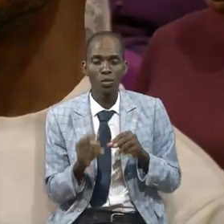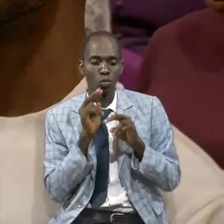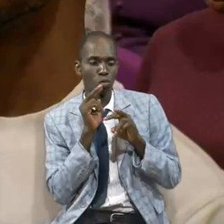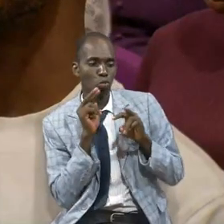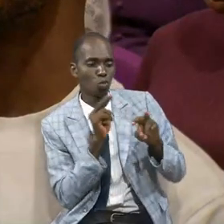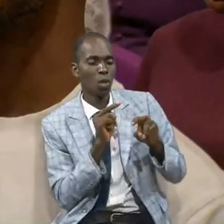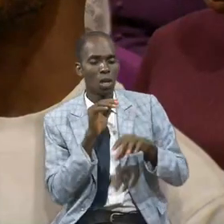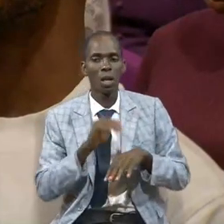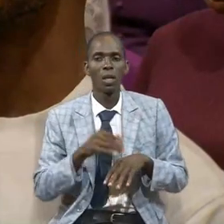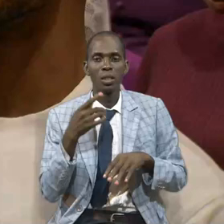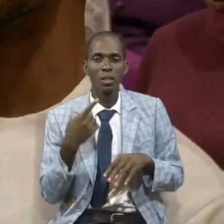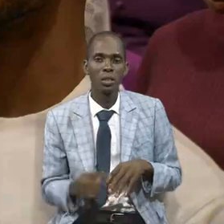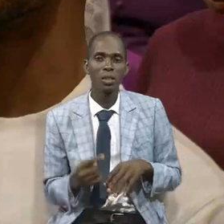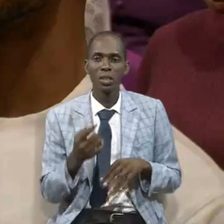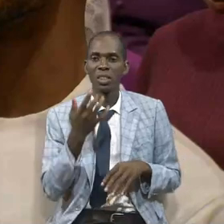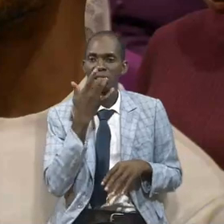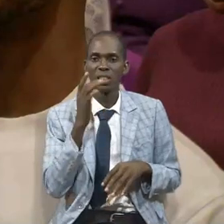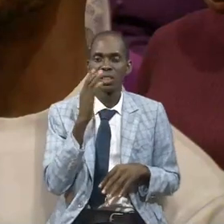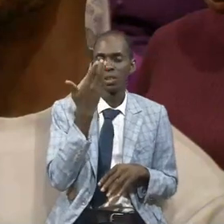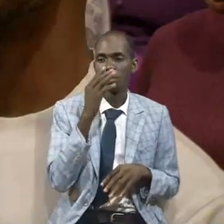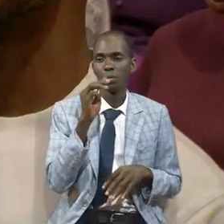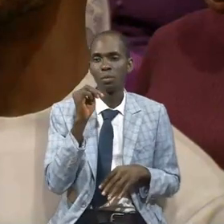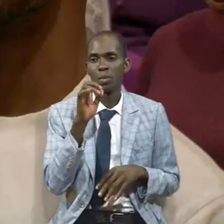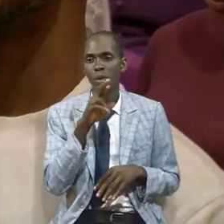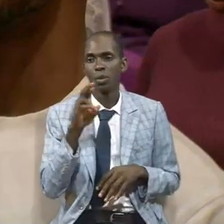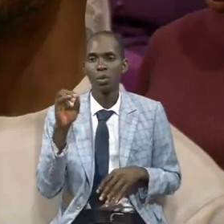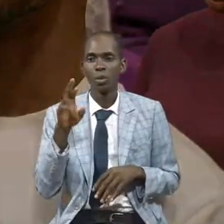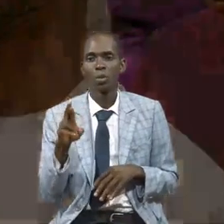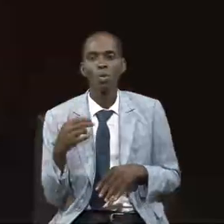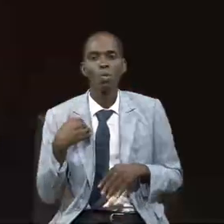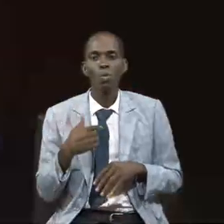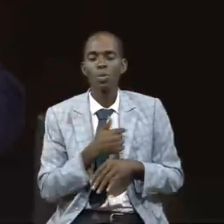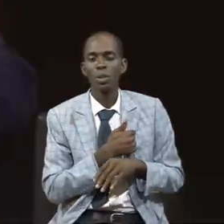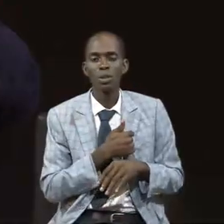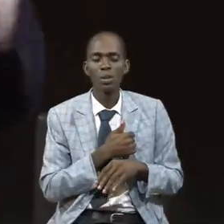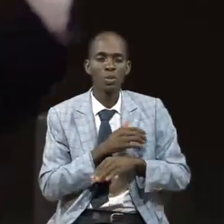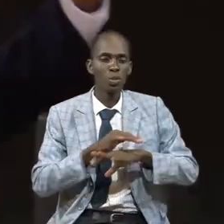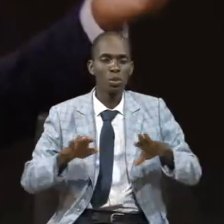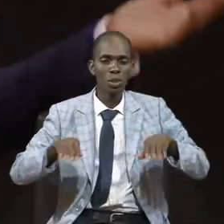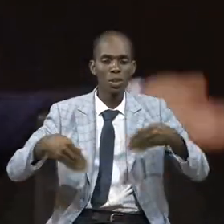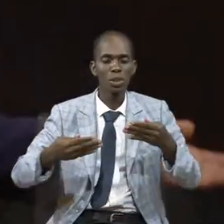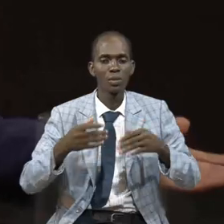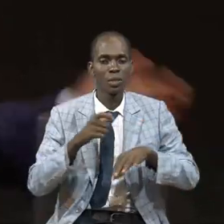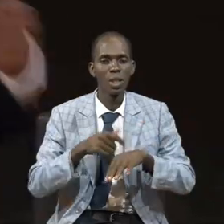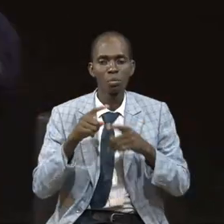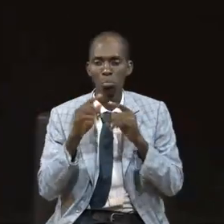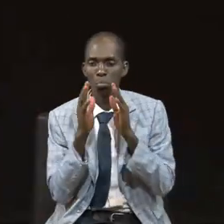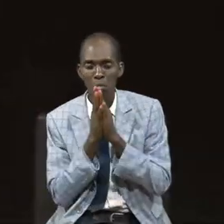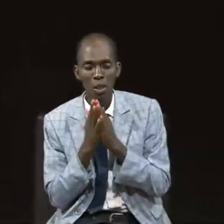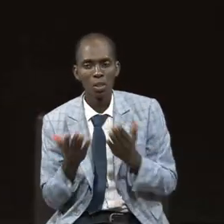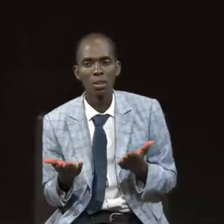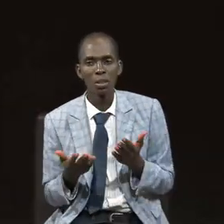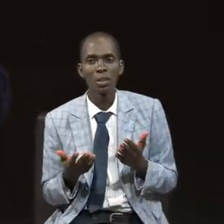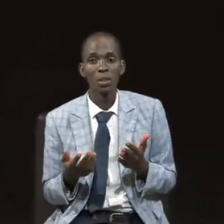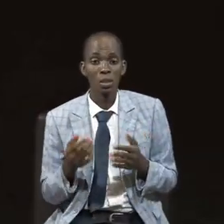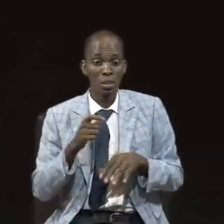après avoir vu le miroir, au temps de la prière, et on ne donne pas le temps à la prière, le temps est là,